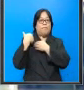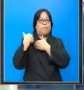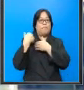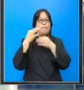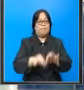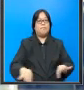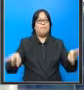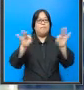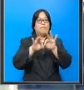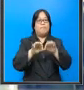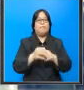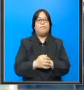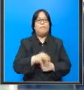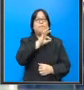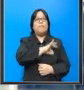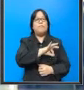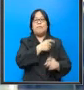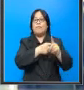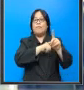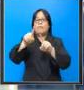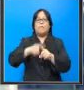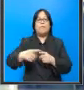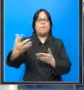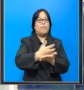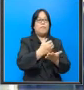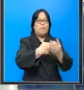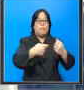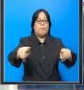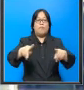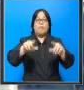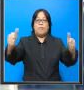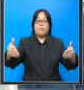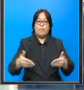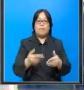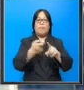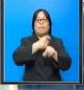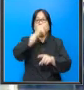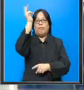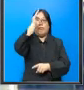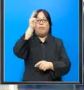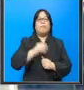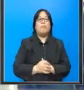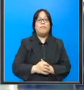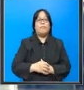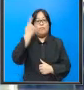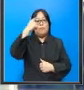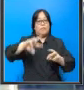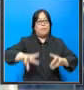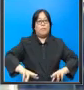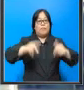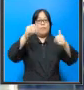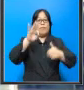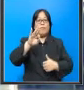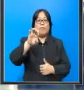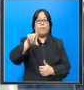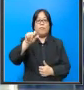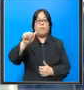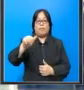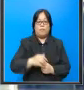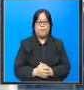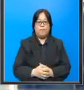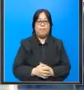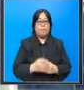diwartakan Saya ingin menyentuh maksud pembangunan 32 khusus butiran Project kosong